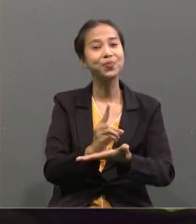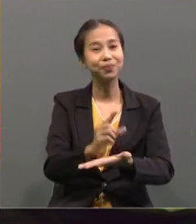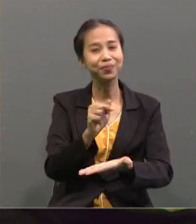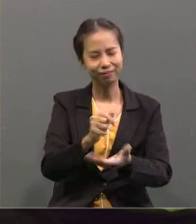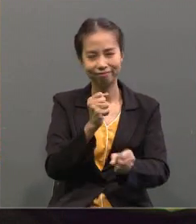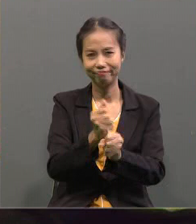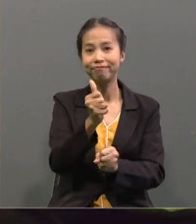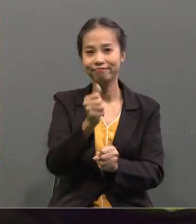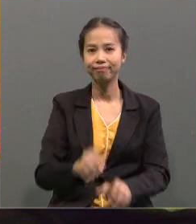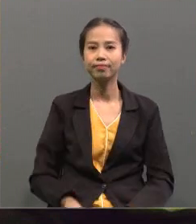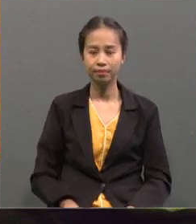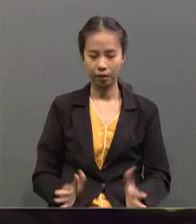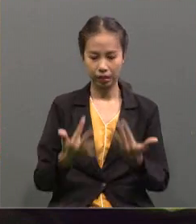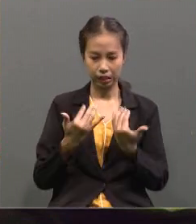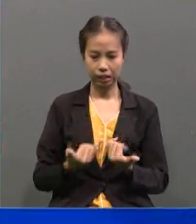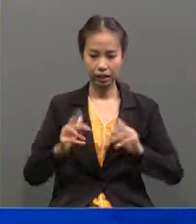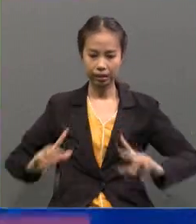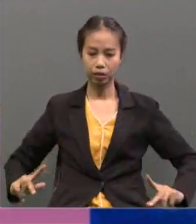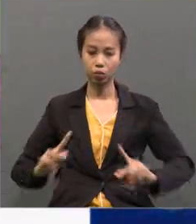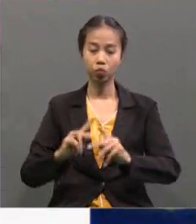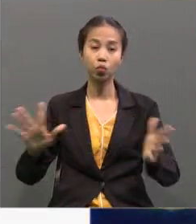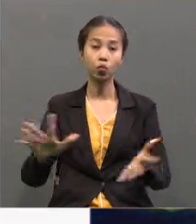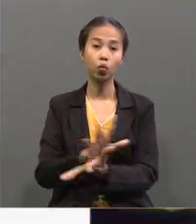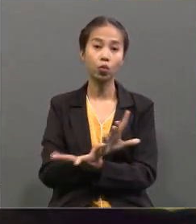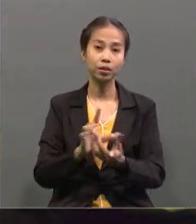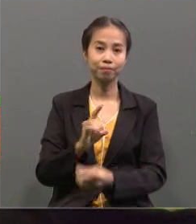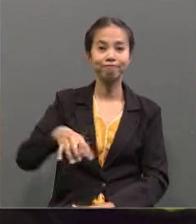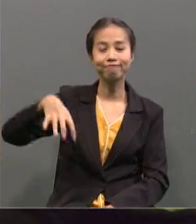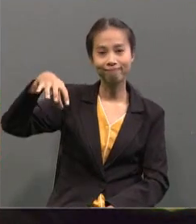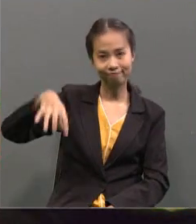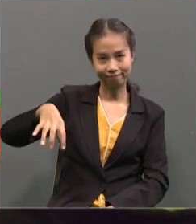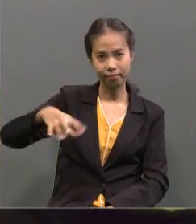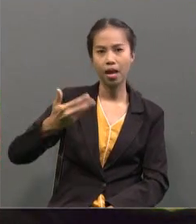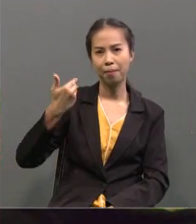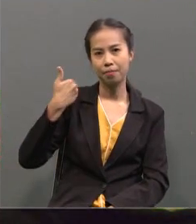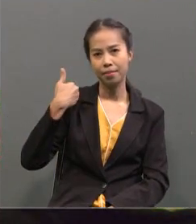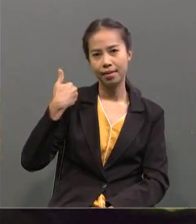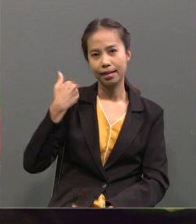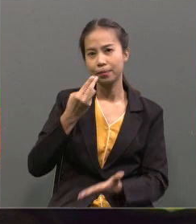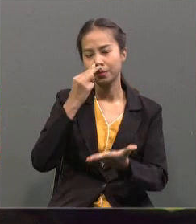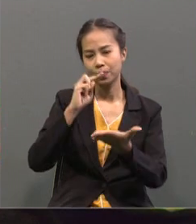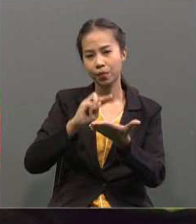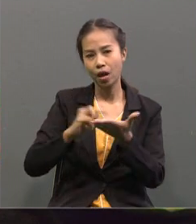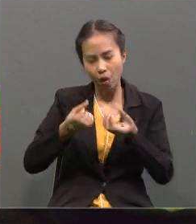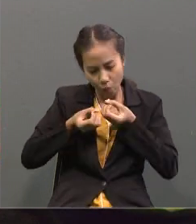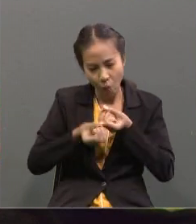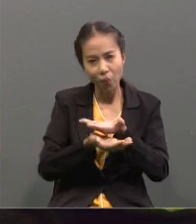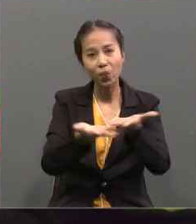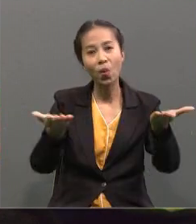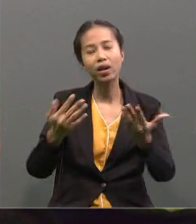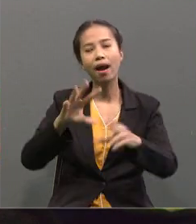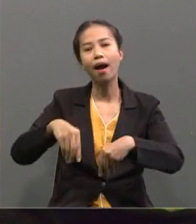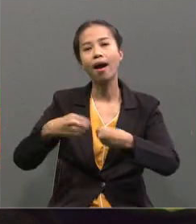อ่างขณะที่กระทรวงวัฒนธรรมครับก็ชวนร่วมเทศกาลลอยกระทงส่งการ์ดอวยพรนะครับเนื่องในวลอยกระทงให้กับญาติพี่